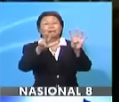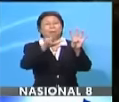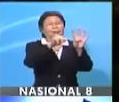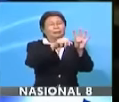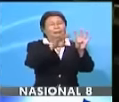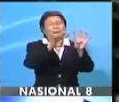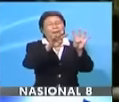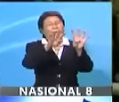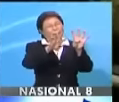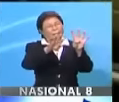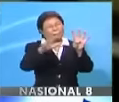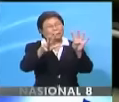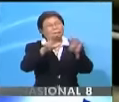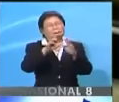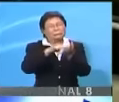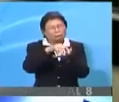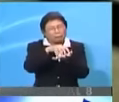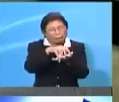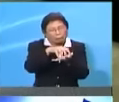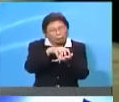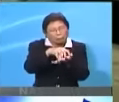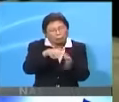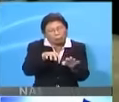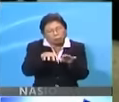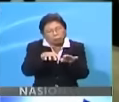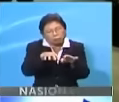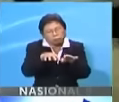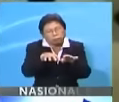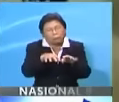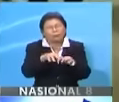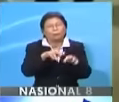sangat lemah. Pada skala Richter